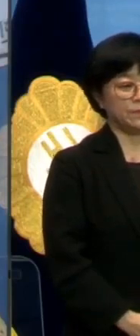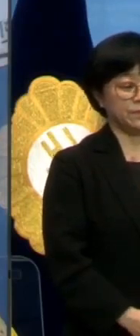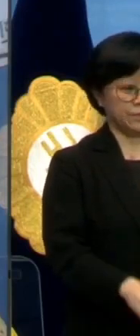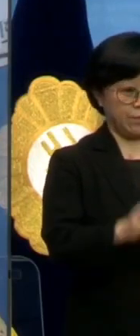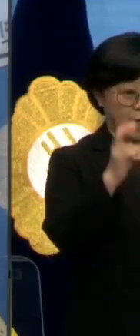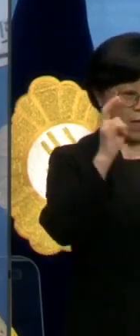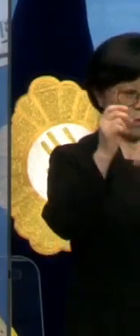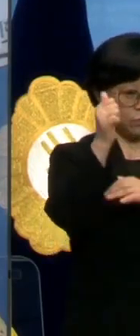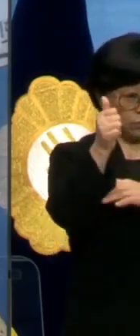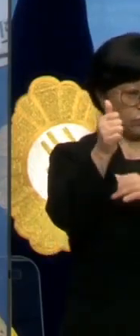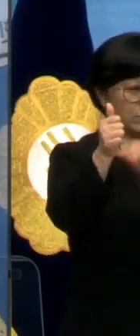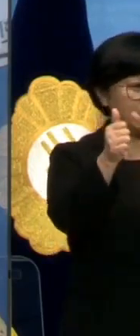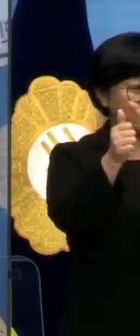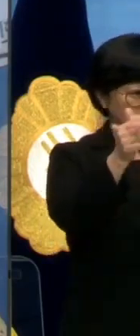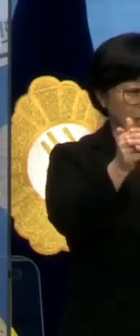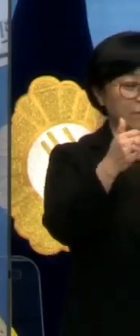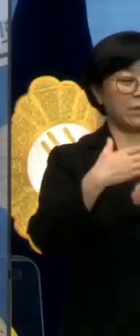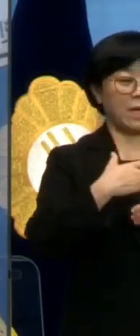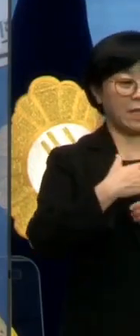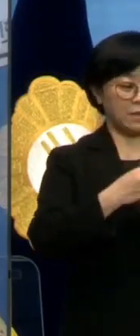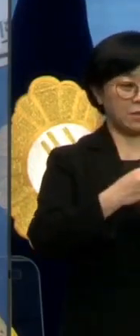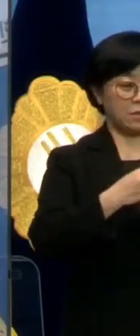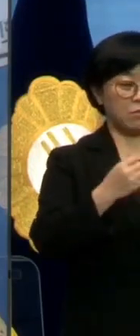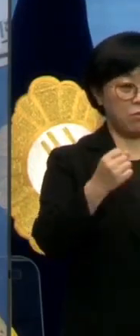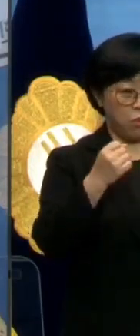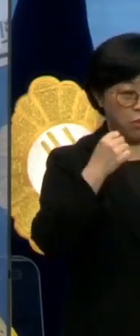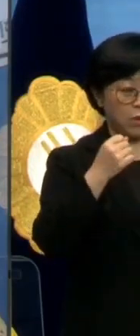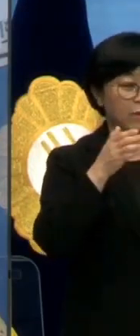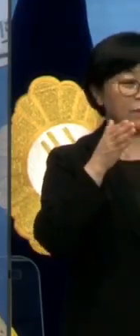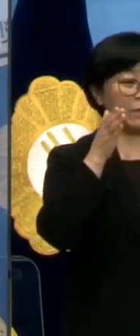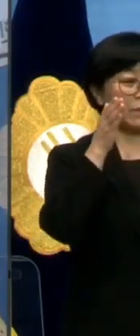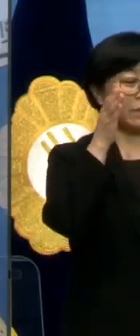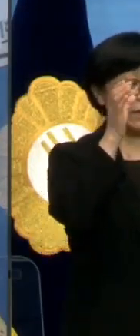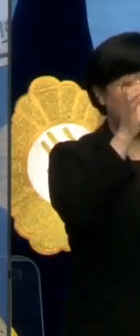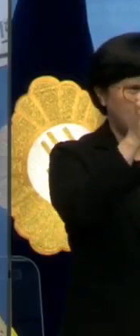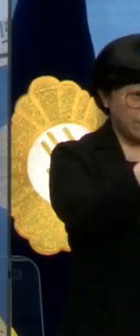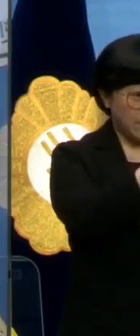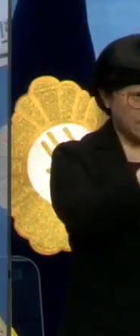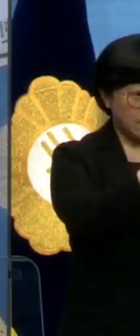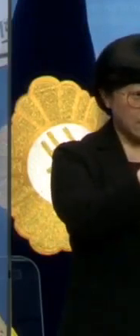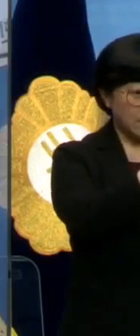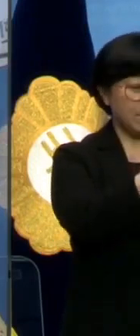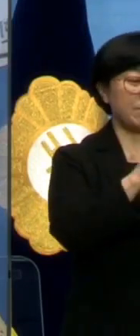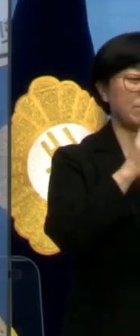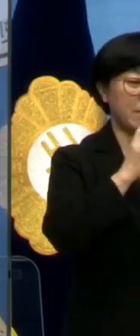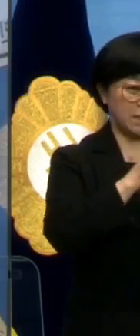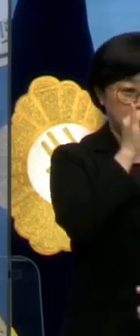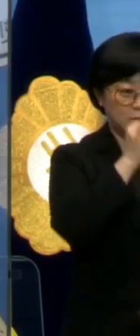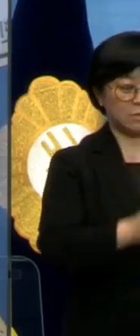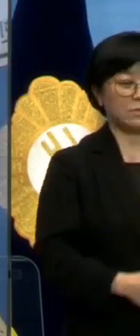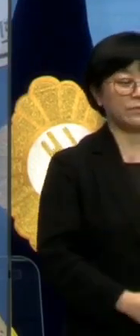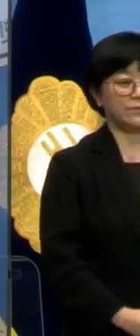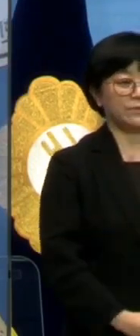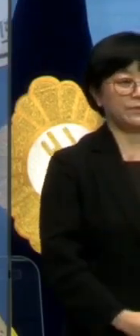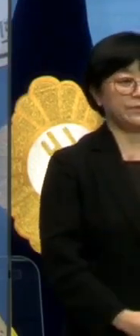기억조차 책임은 안전복 은 담당자에게 덤터기 쉬워서